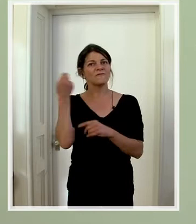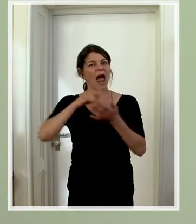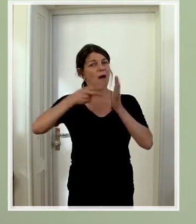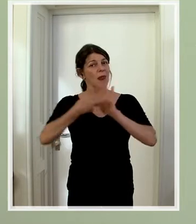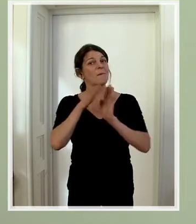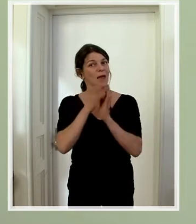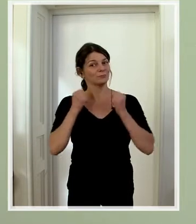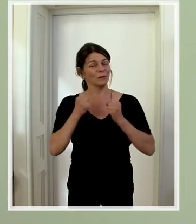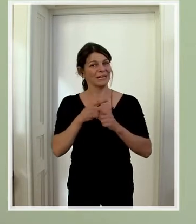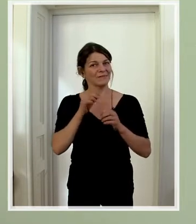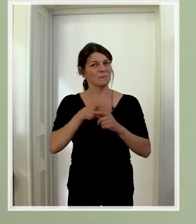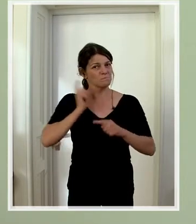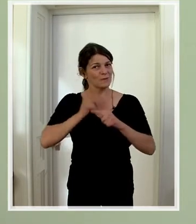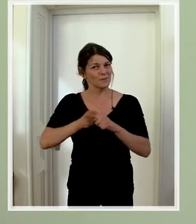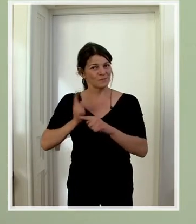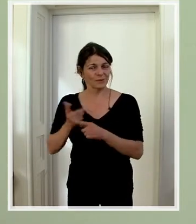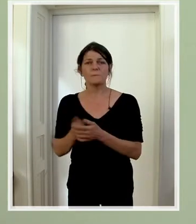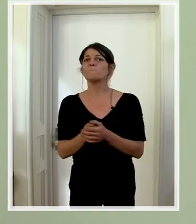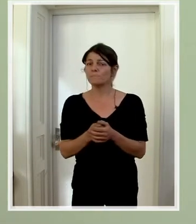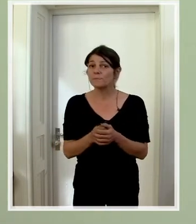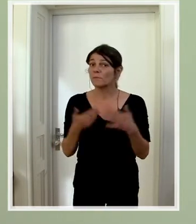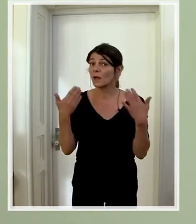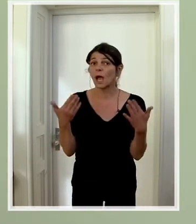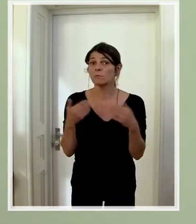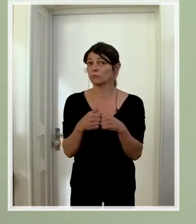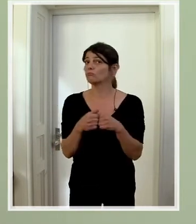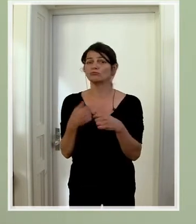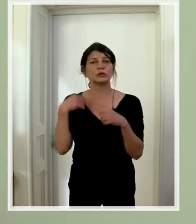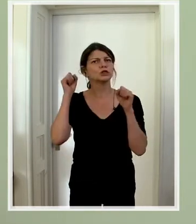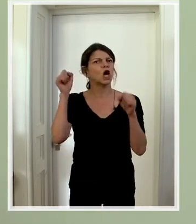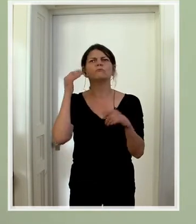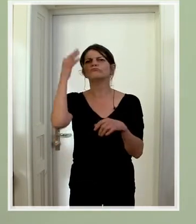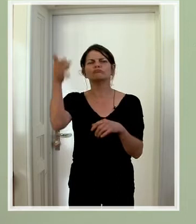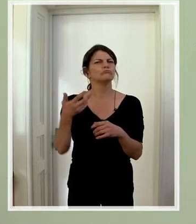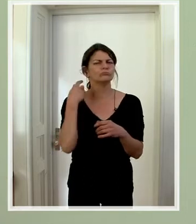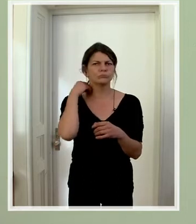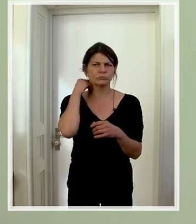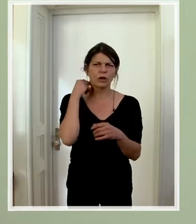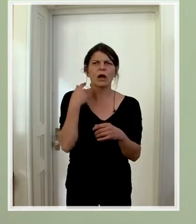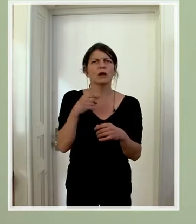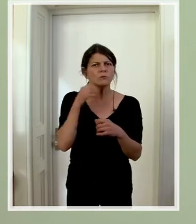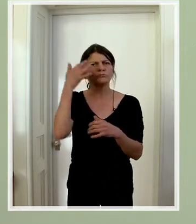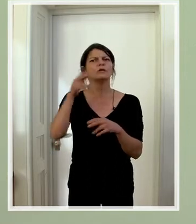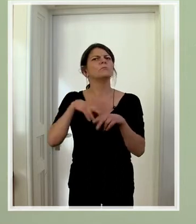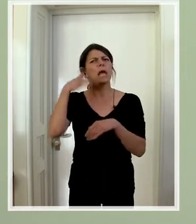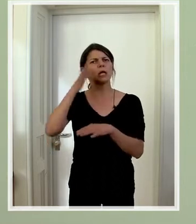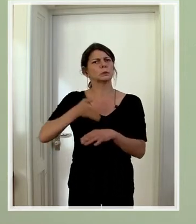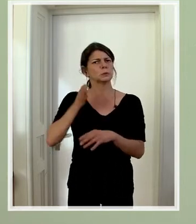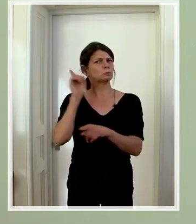haben. Und, aber man kann dann immer noch mehr Züge bestellen,